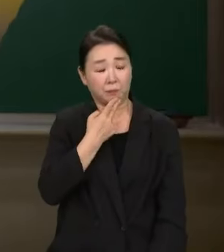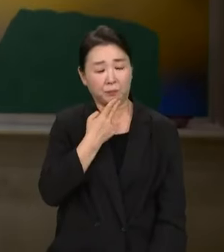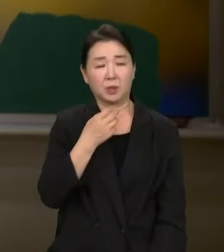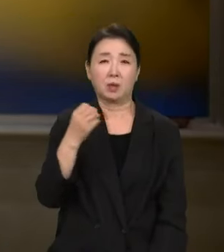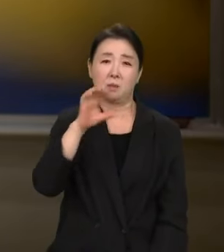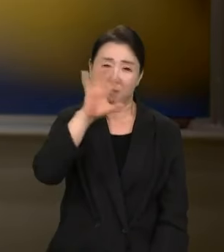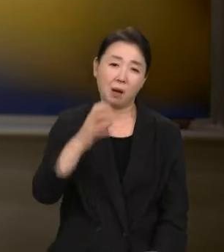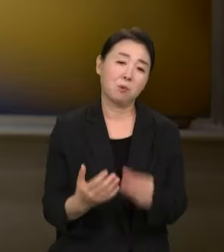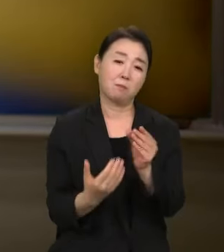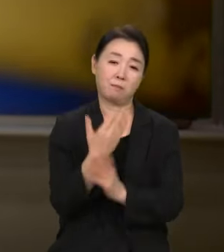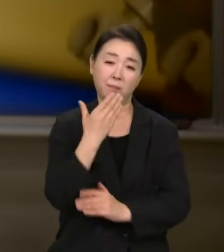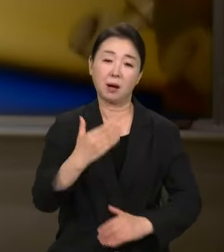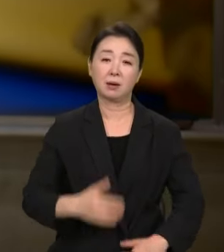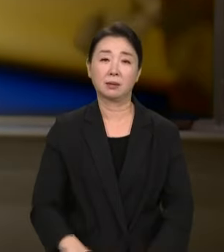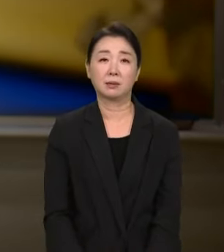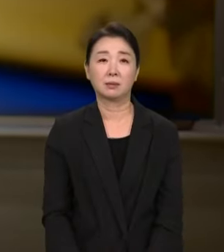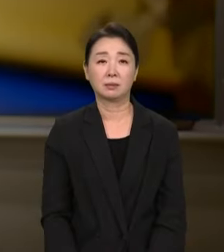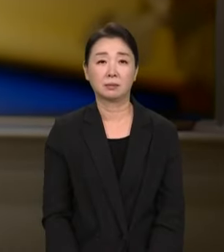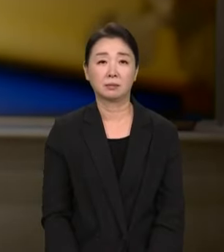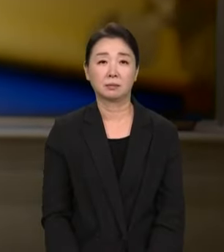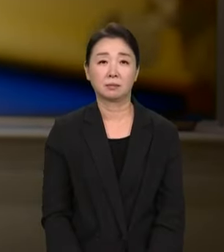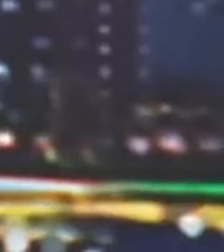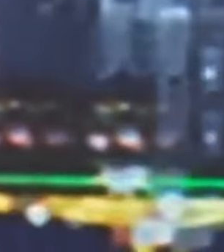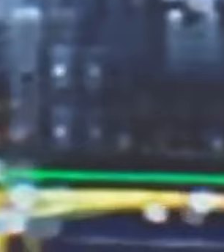있습니다. JTBC 신진입니다.